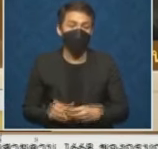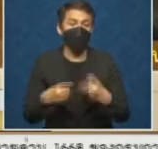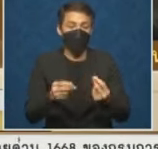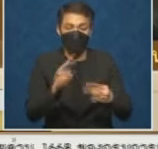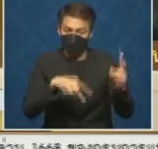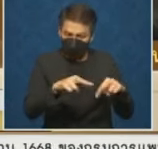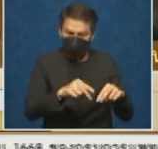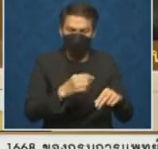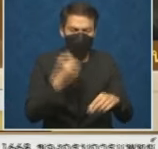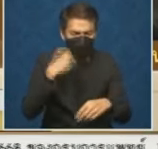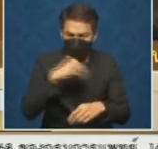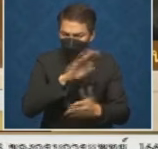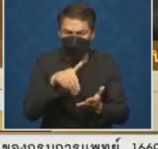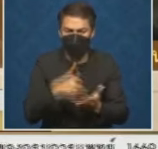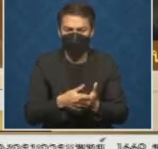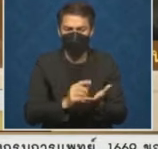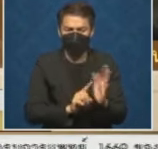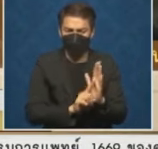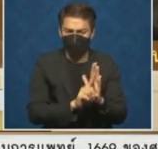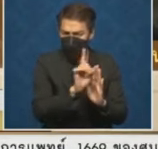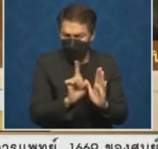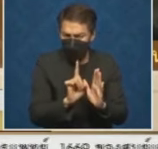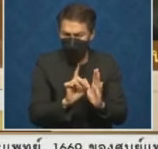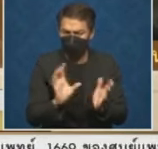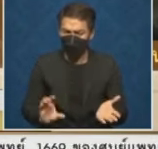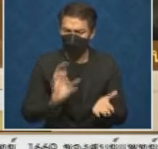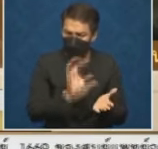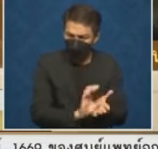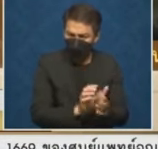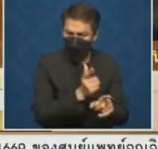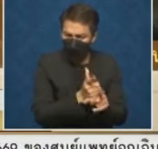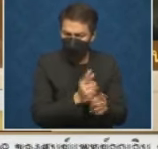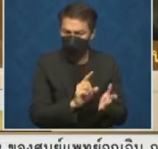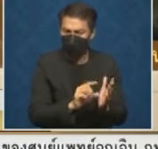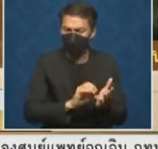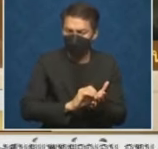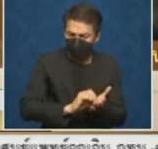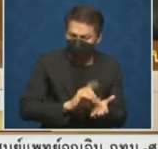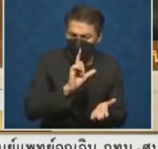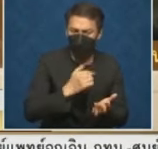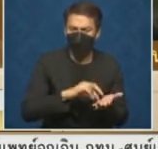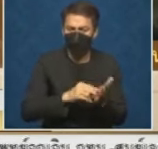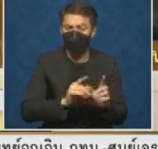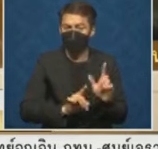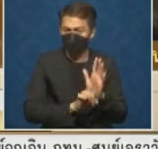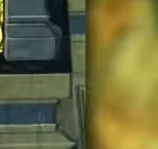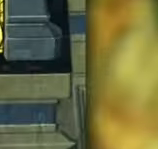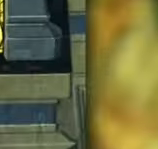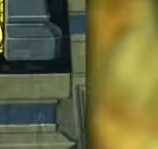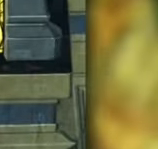ผ่นดินน ะ ที่ประดิษฐ์วาทกรรมขึ้นมากล่าวหาบอกว่ารัฐบาลรับไว้หมดแหละดูแลทุกคนดูแลทุกปัญห